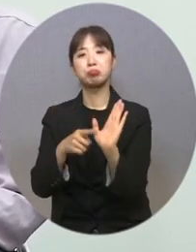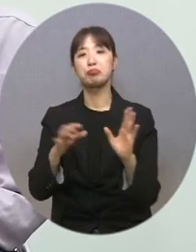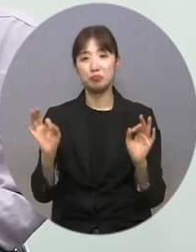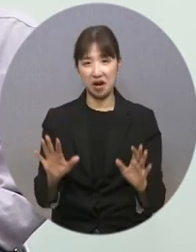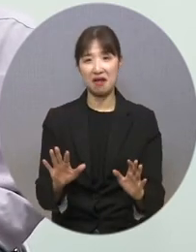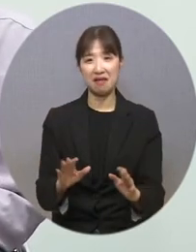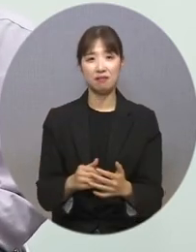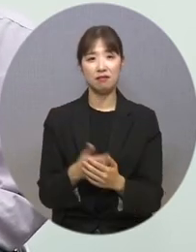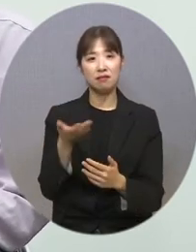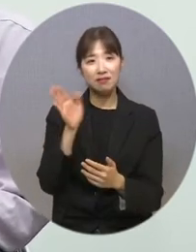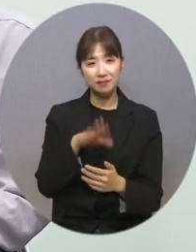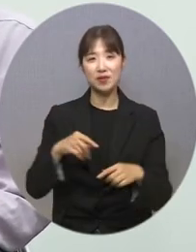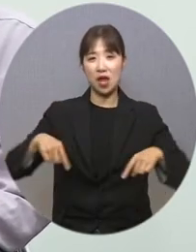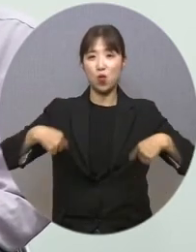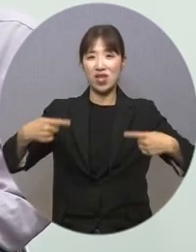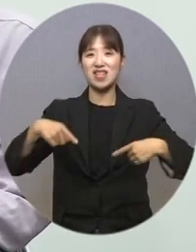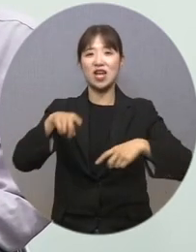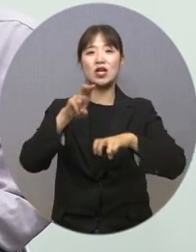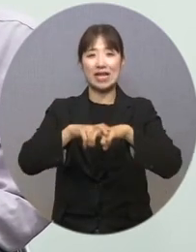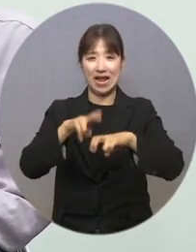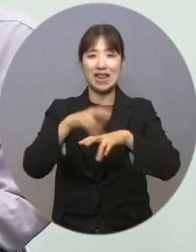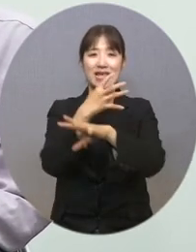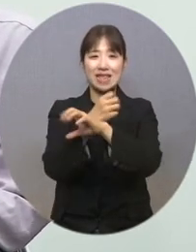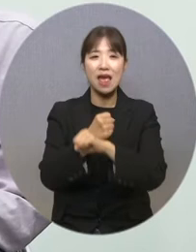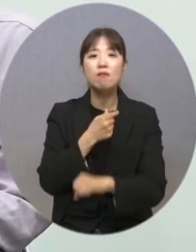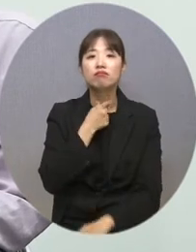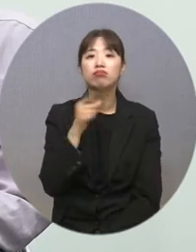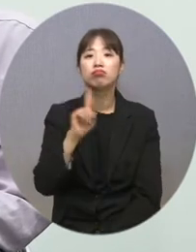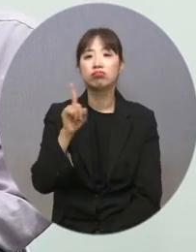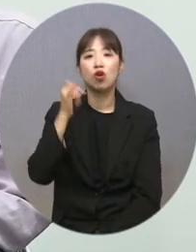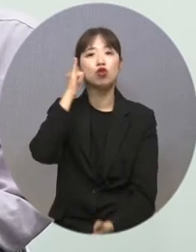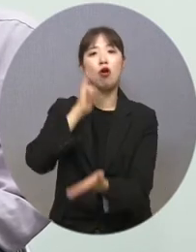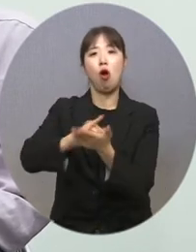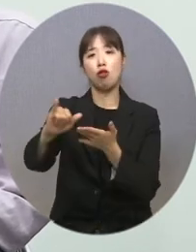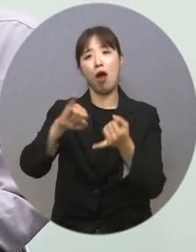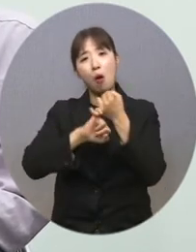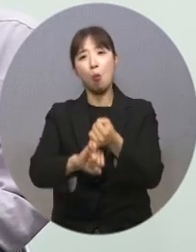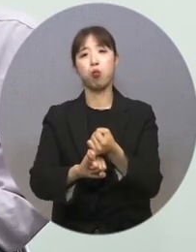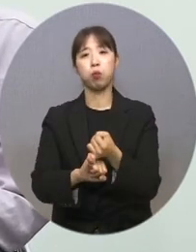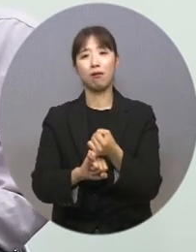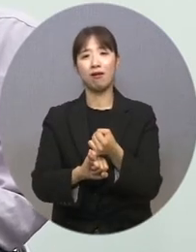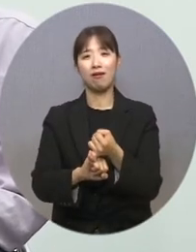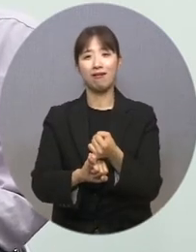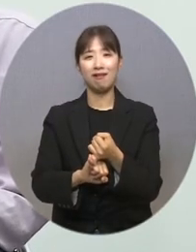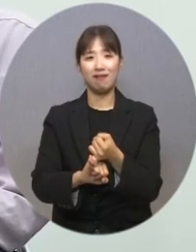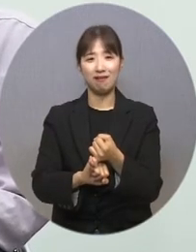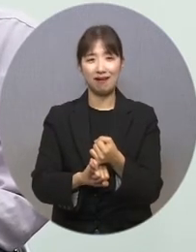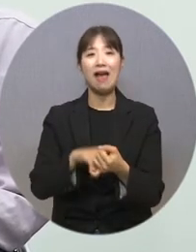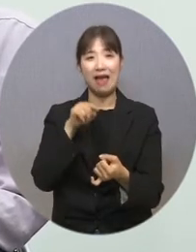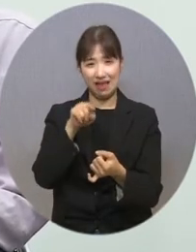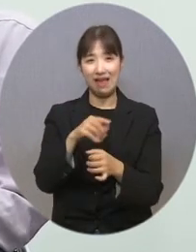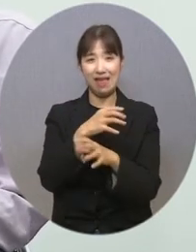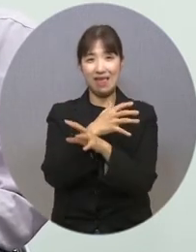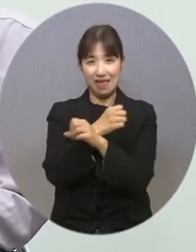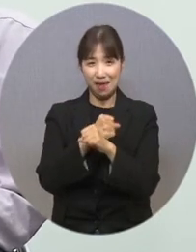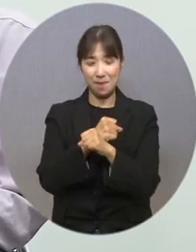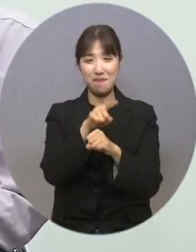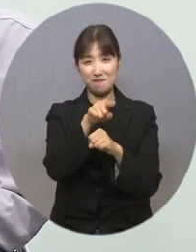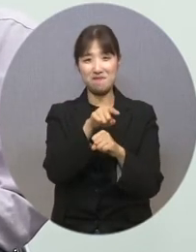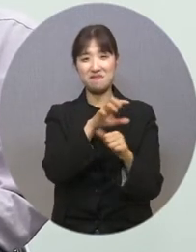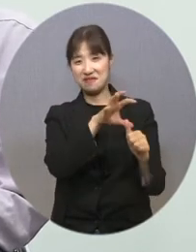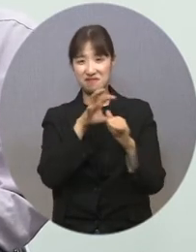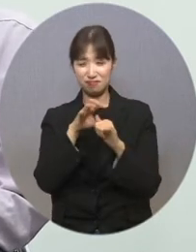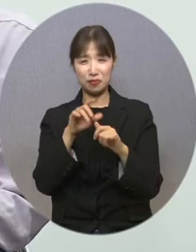근데 휠체어 석을 예매하려고 하면은 꼭 전화로 예매를 하래요 음 4 에 대해 예매 시스템을